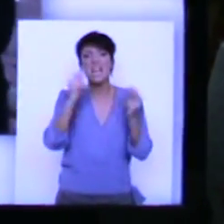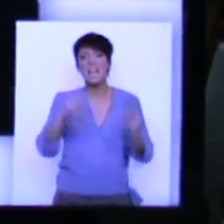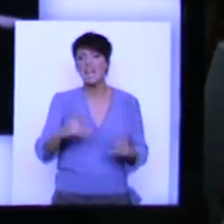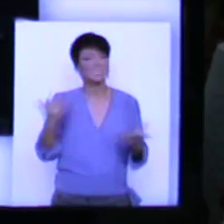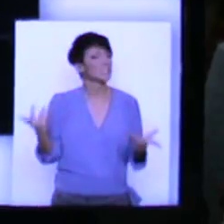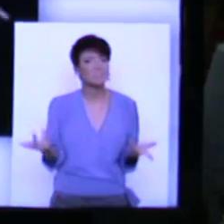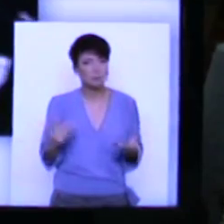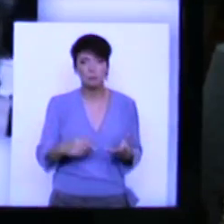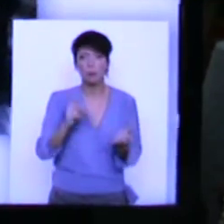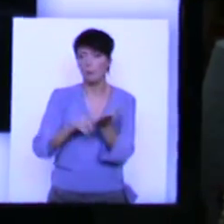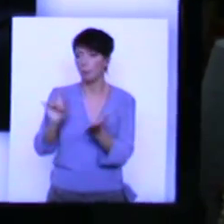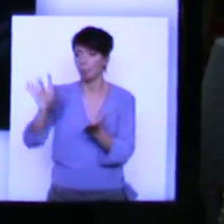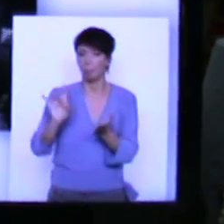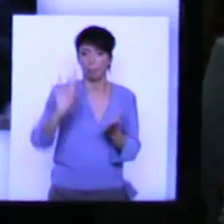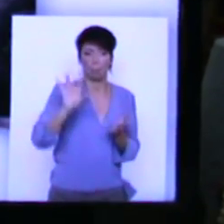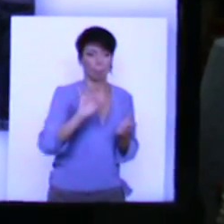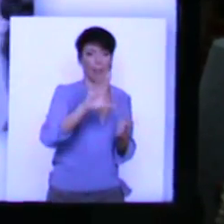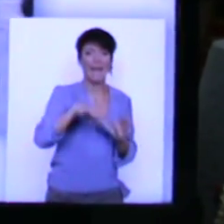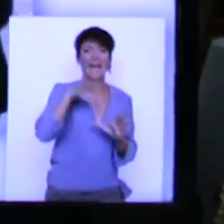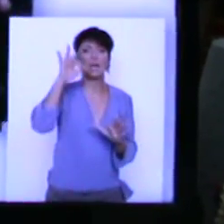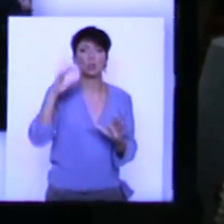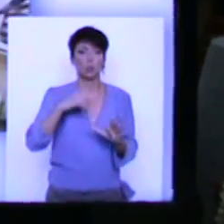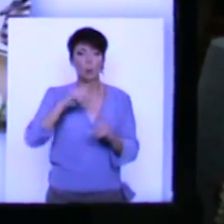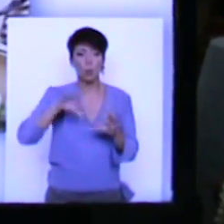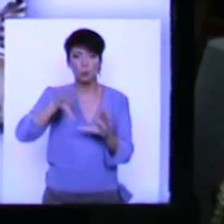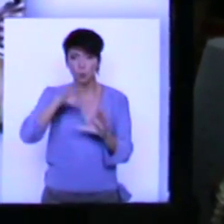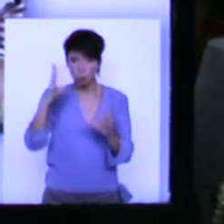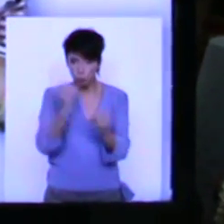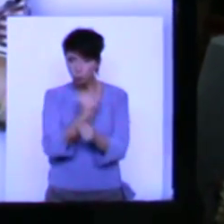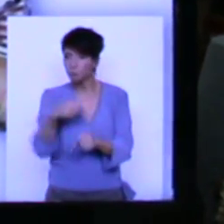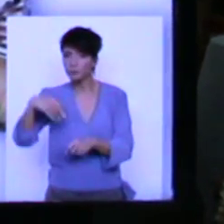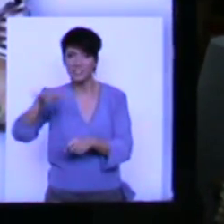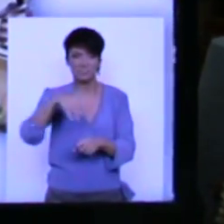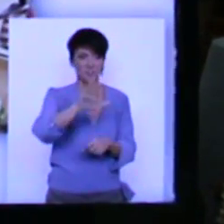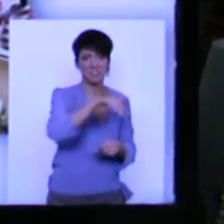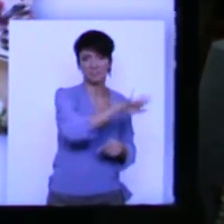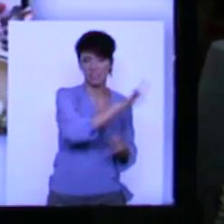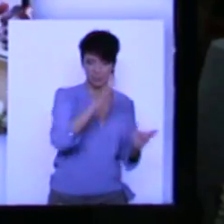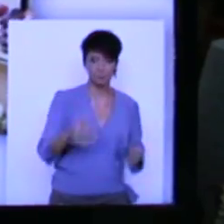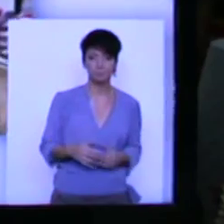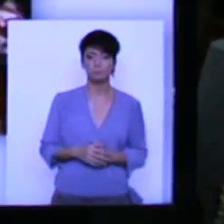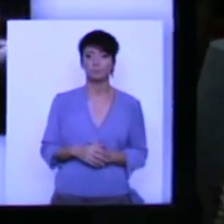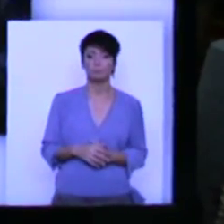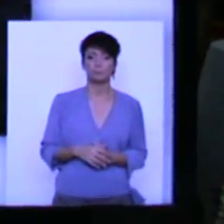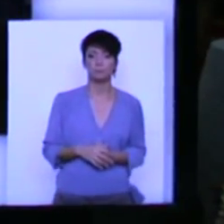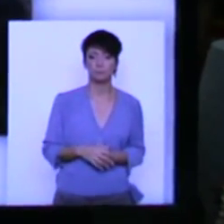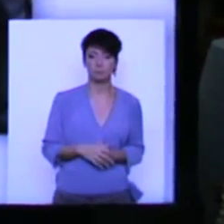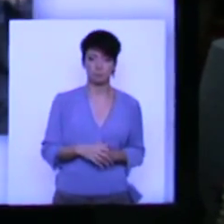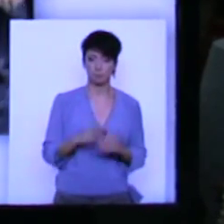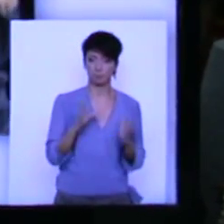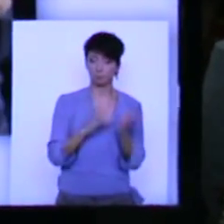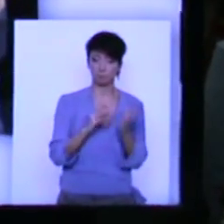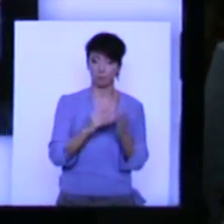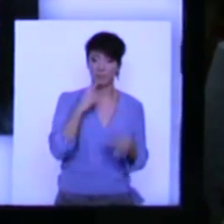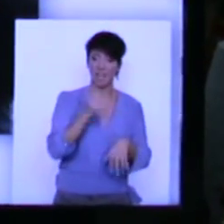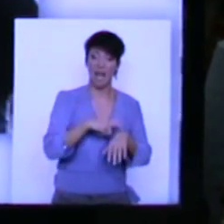ο ίδιος είναι η αποχώρηση των παιδιών μέσω κλήρωσης. Το Υπουργείο δεν θα ενημερώσει ότι λέω προτείνω στους γονείς της Νέας